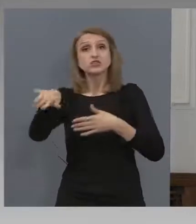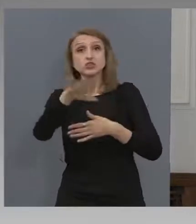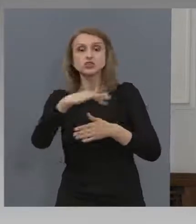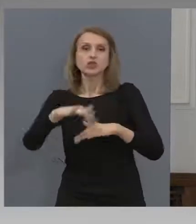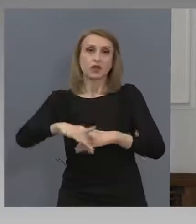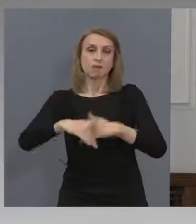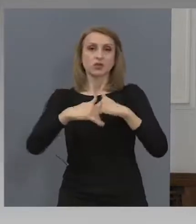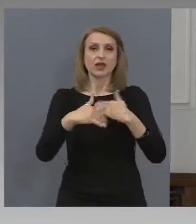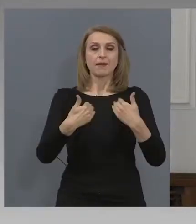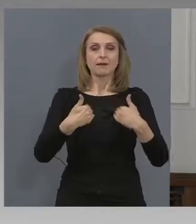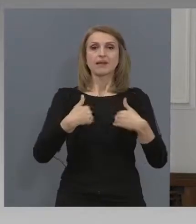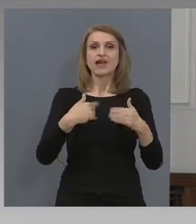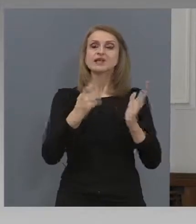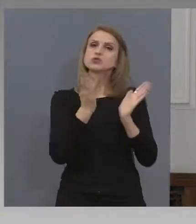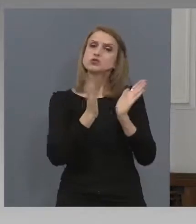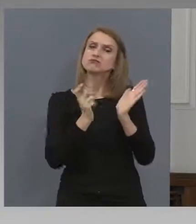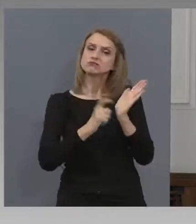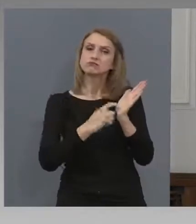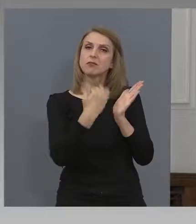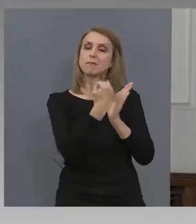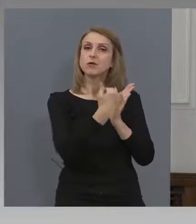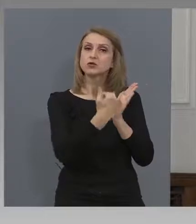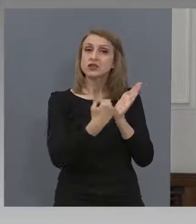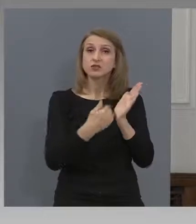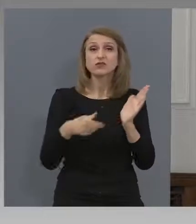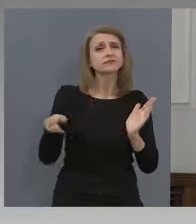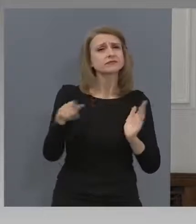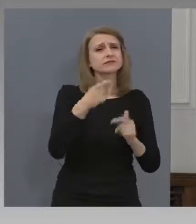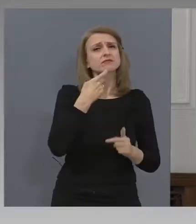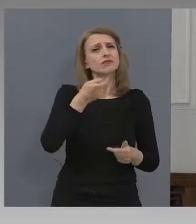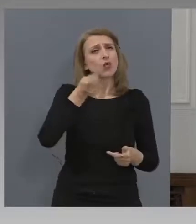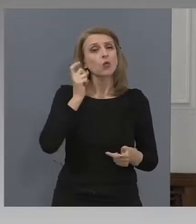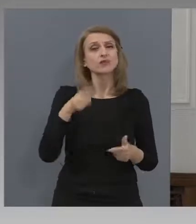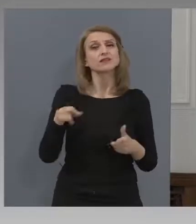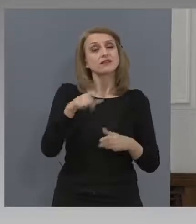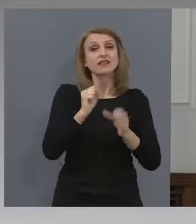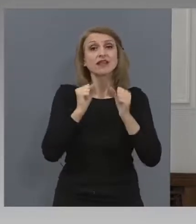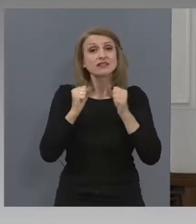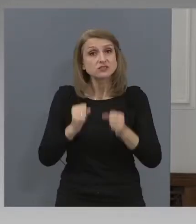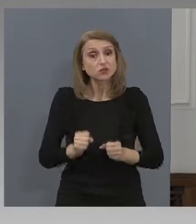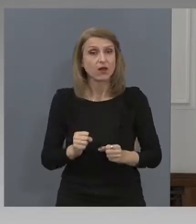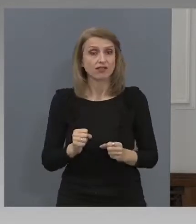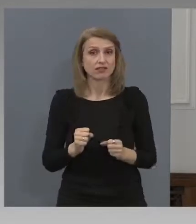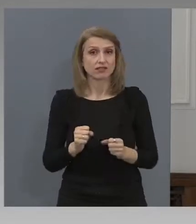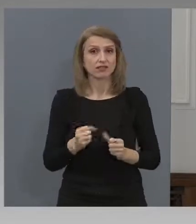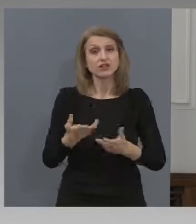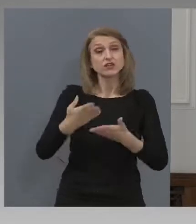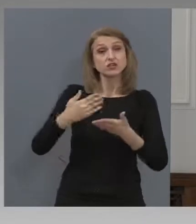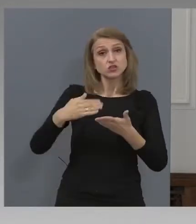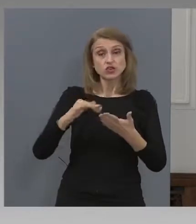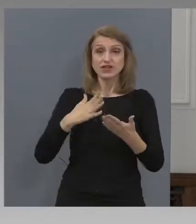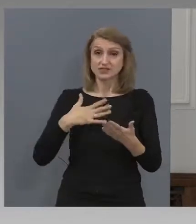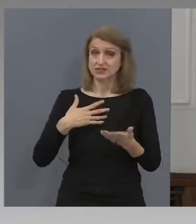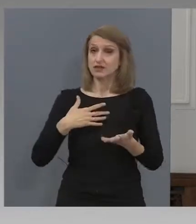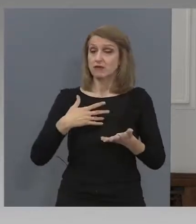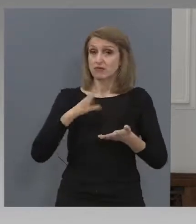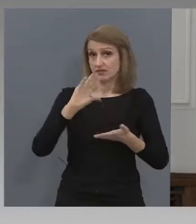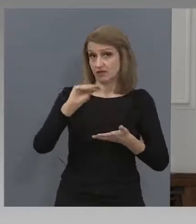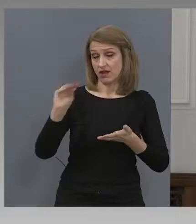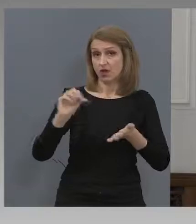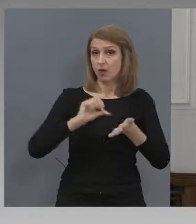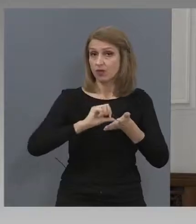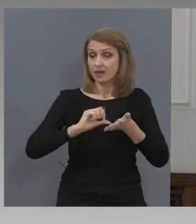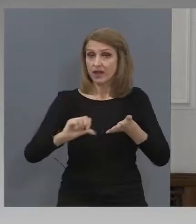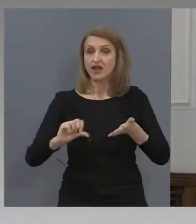То е продукт и на техни многогодишни настоявания. Част от трябва да отбележа и съм длъжна да отбележа и